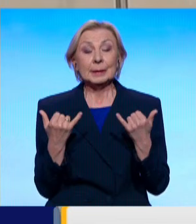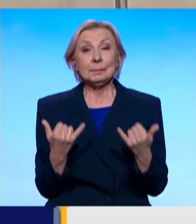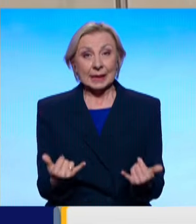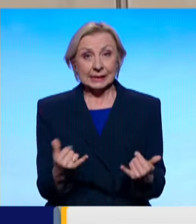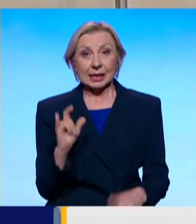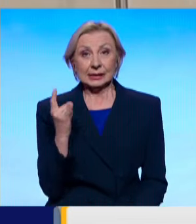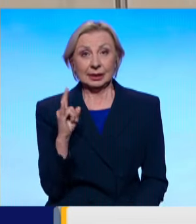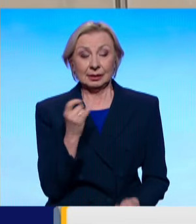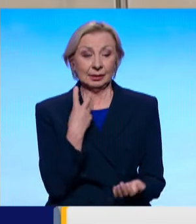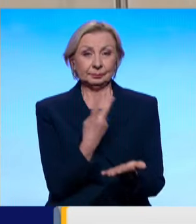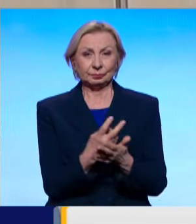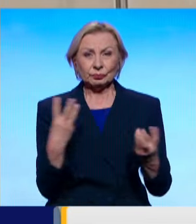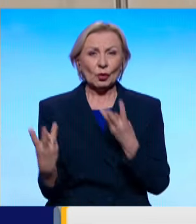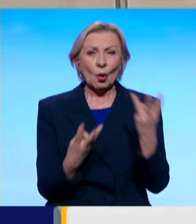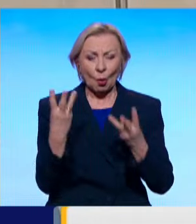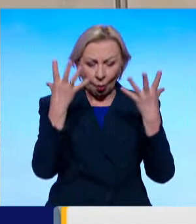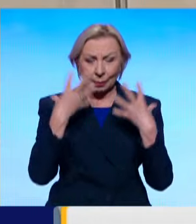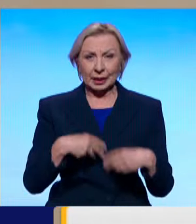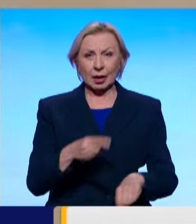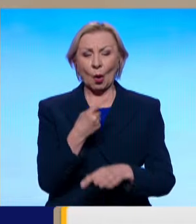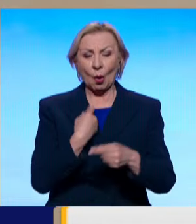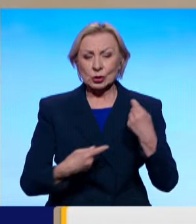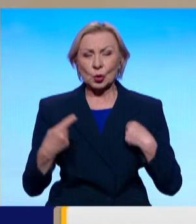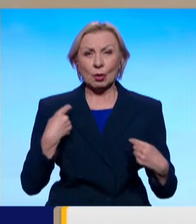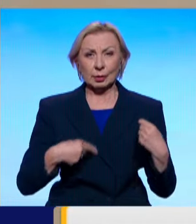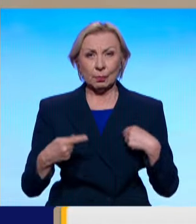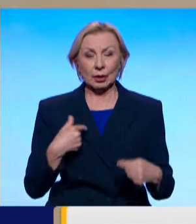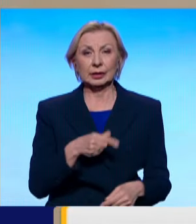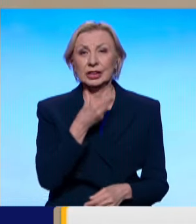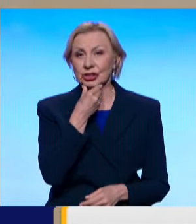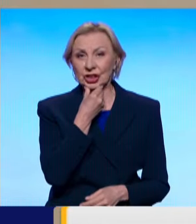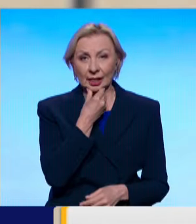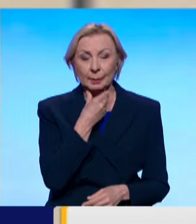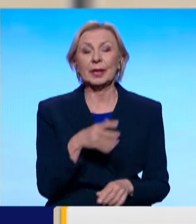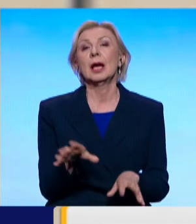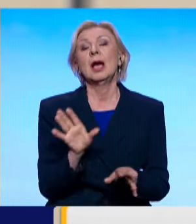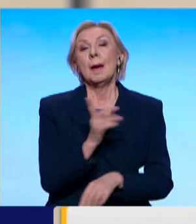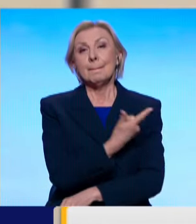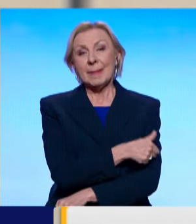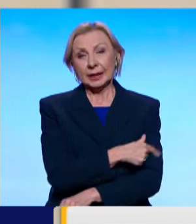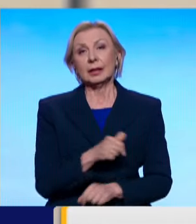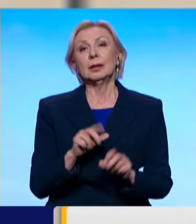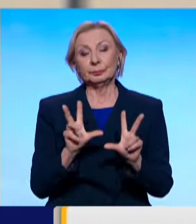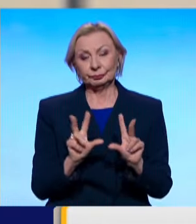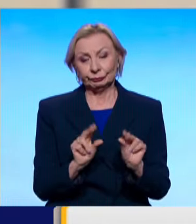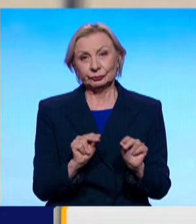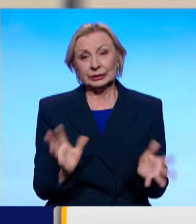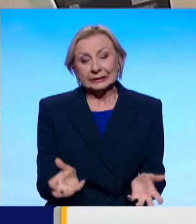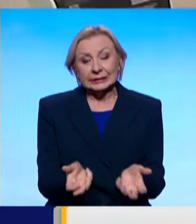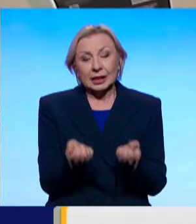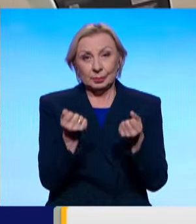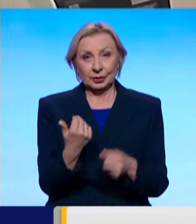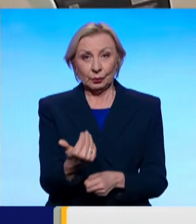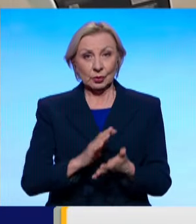у обласній лікарні з опіками і осколковими пораненнями щелепи. Медикам вдалося стабілізувати його